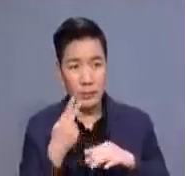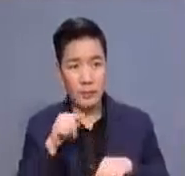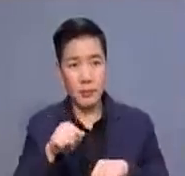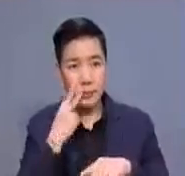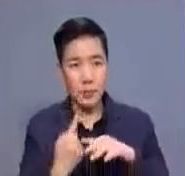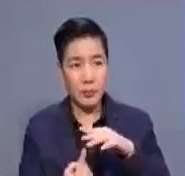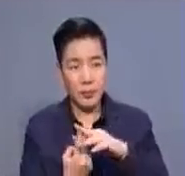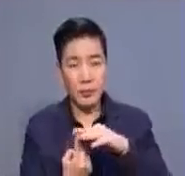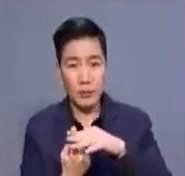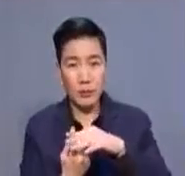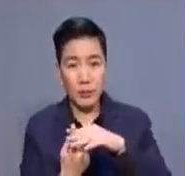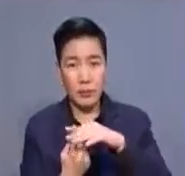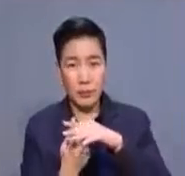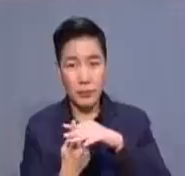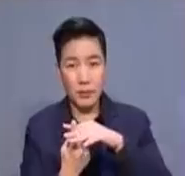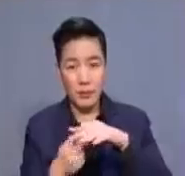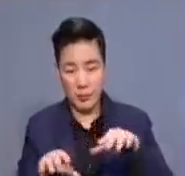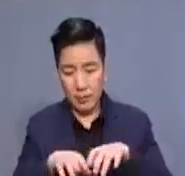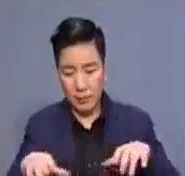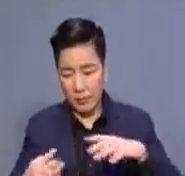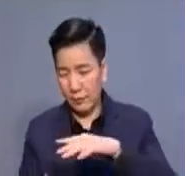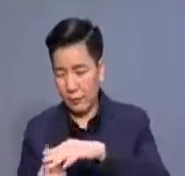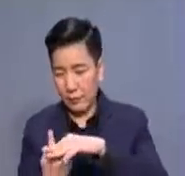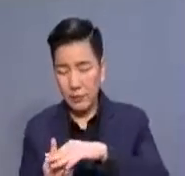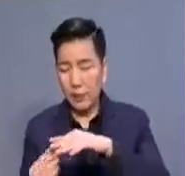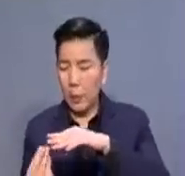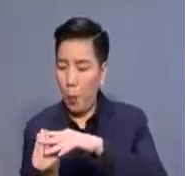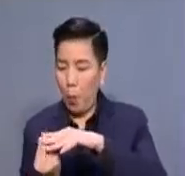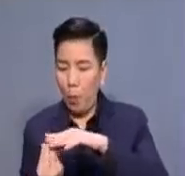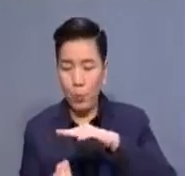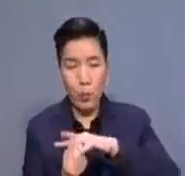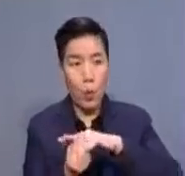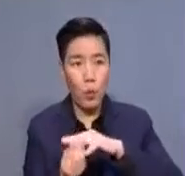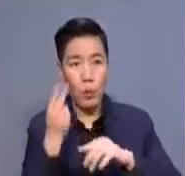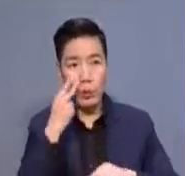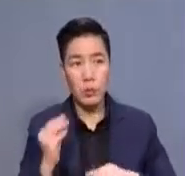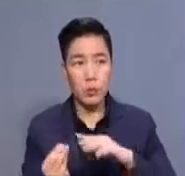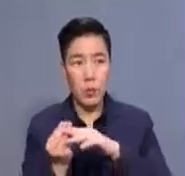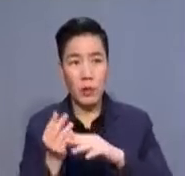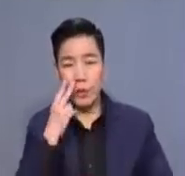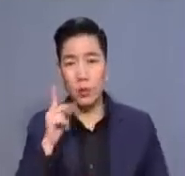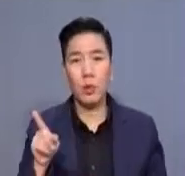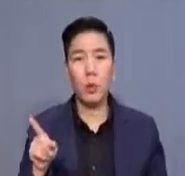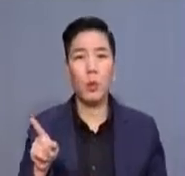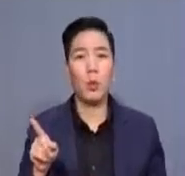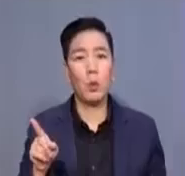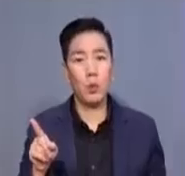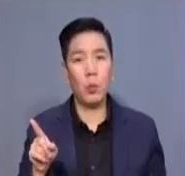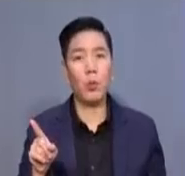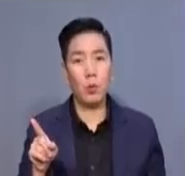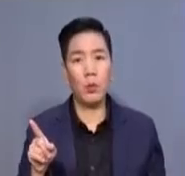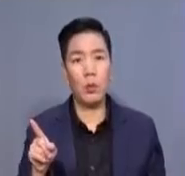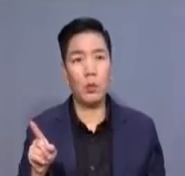นี่นี่นี่เออน็อตที่มันยึดแผ่นหิน อ ่ะใช่ไหมโอ้นี่นี่ น็อตเกลีย